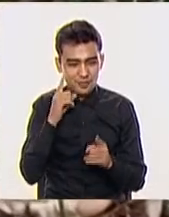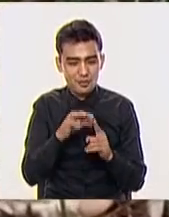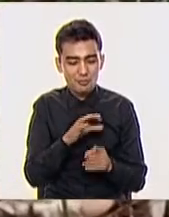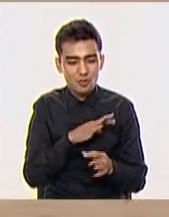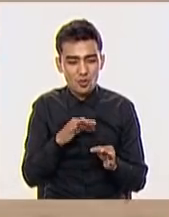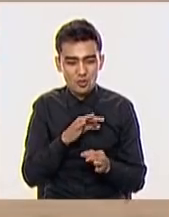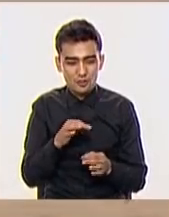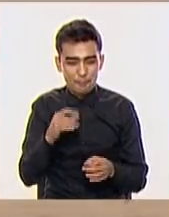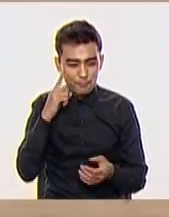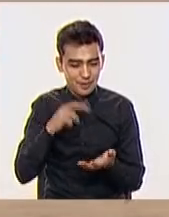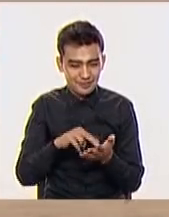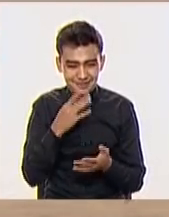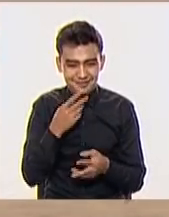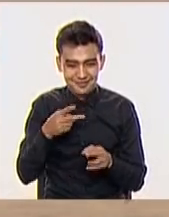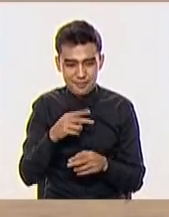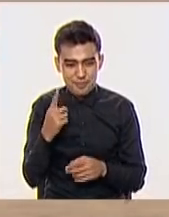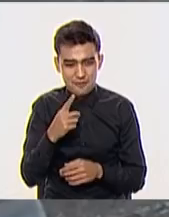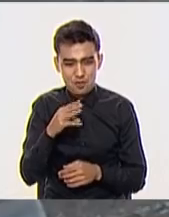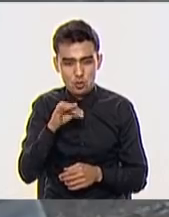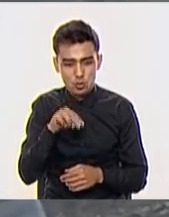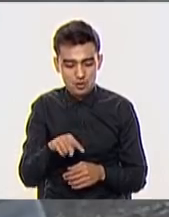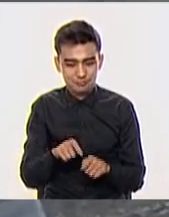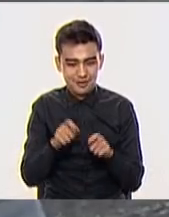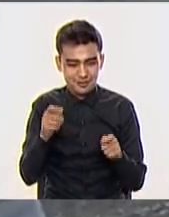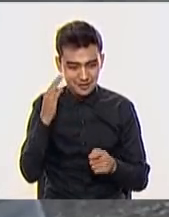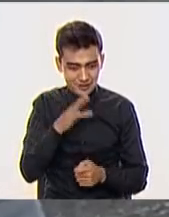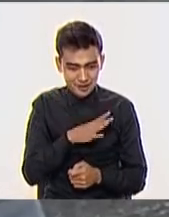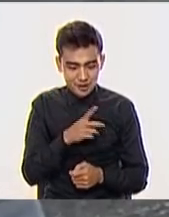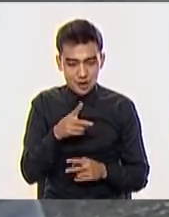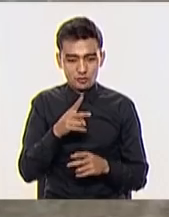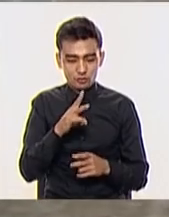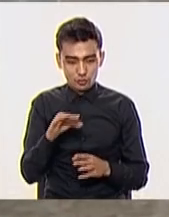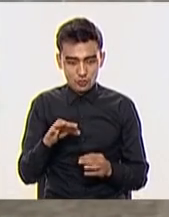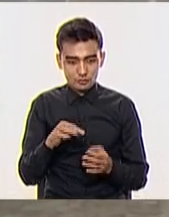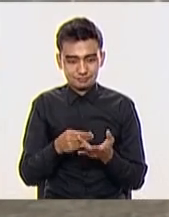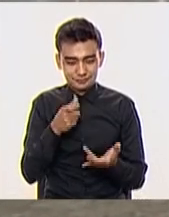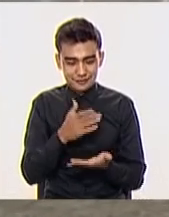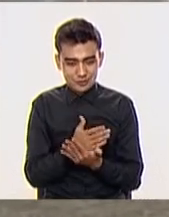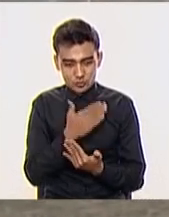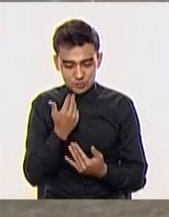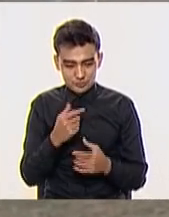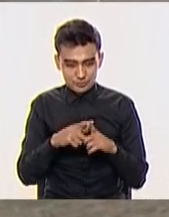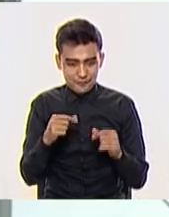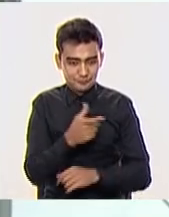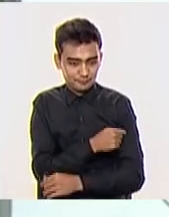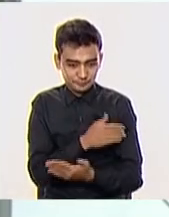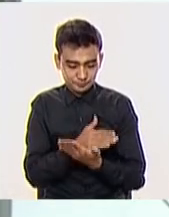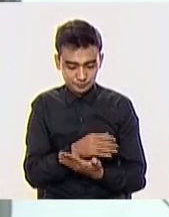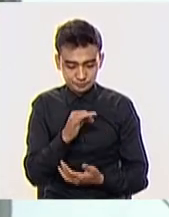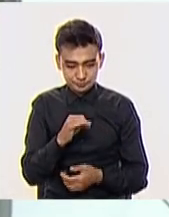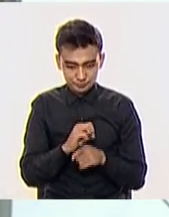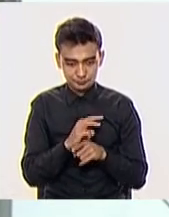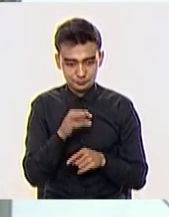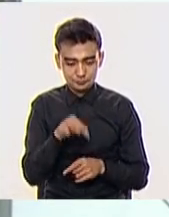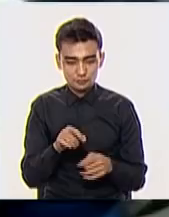– планируют открыть для иностранцев к 1 июля. Но только со справками о прививках. В Лаосе к началу апреля коронавирусом